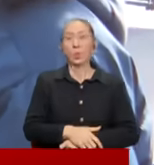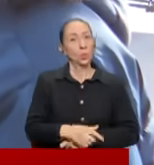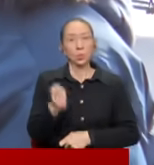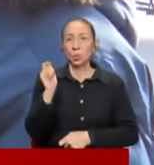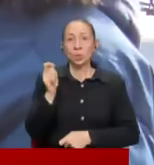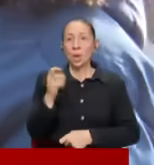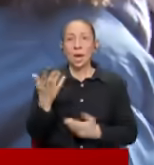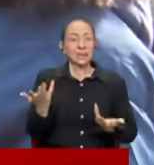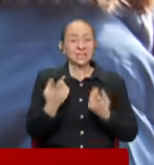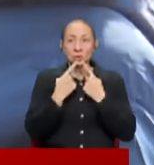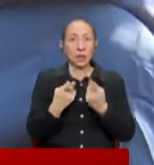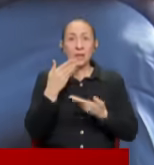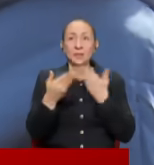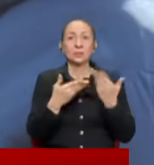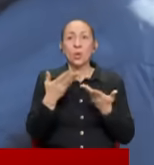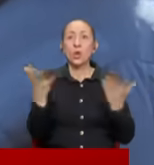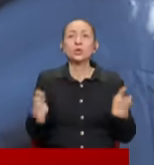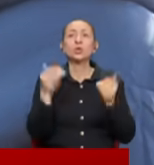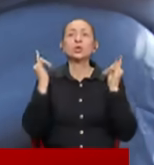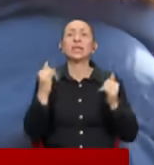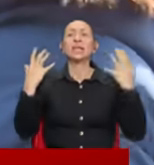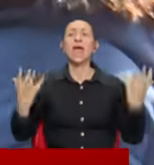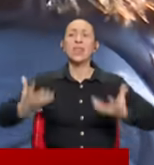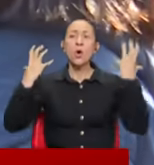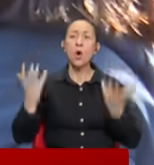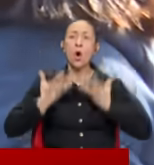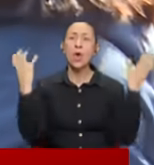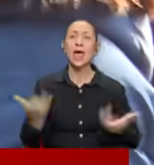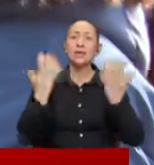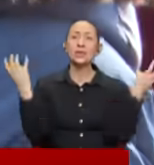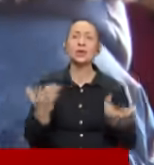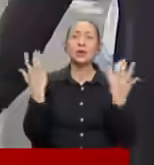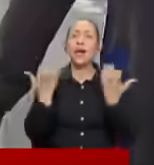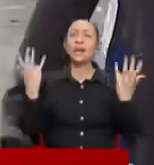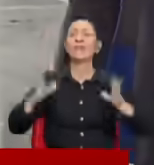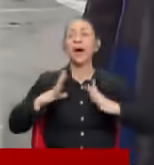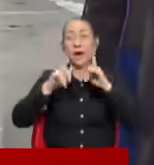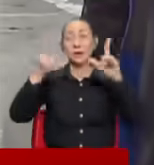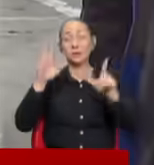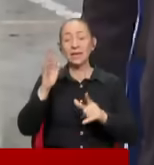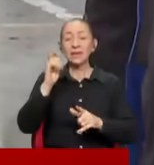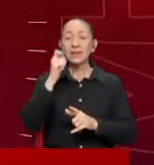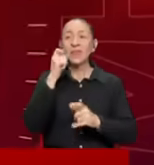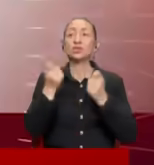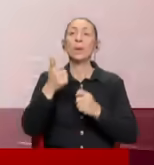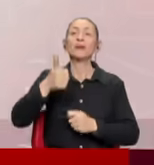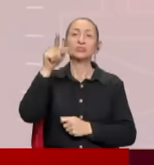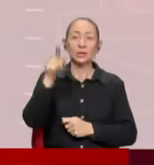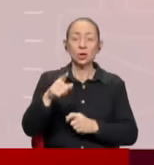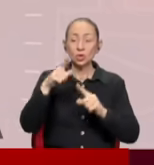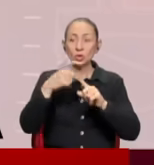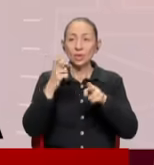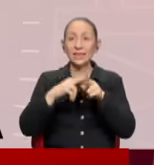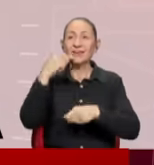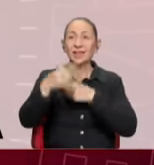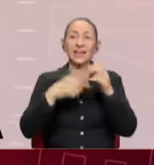zorlaştı. Hangini söyleyeyim de anlatayım. Ortalık kötü. Yangın yeri yavrum. Yangın var. Diyanet İşleri Başkanlığı TÜİK'in